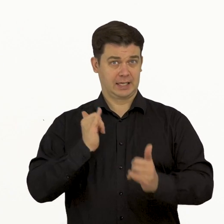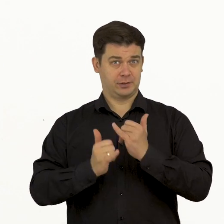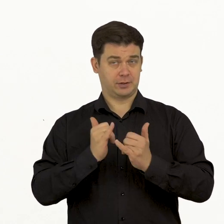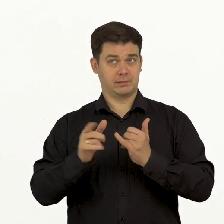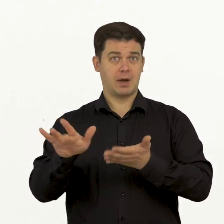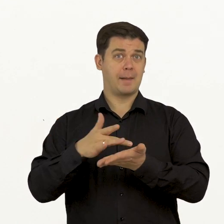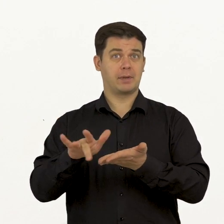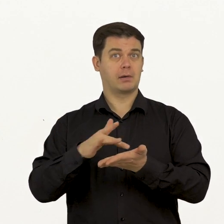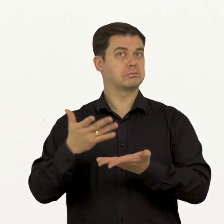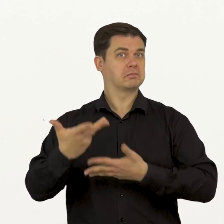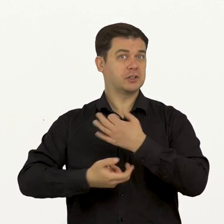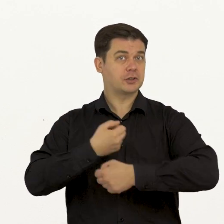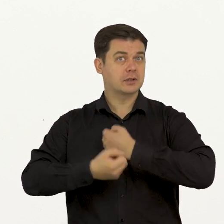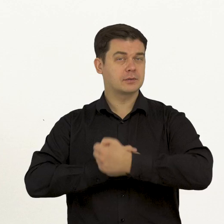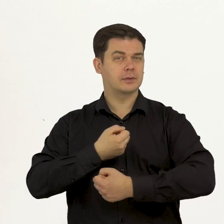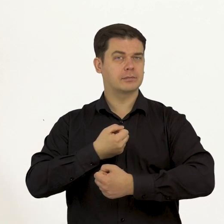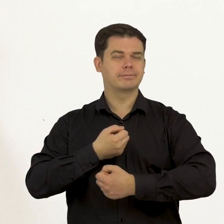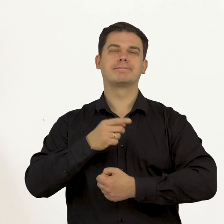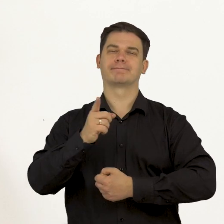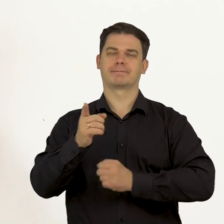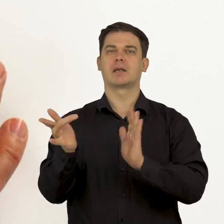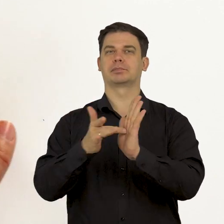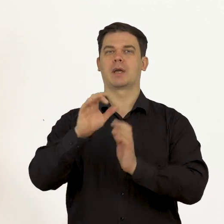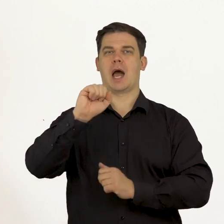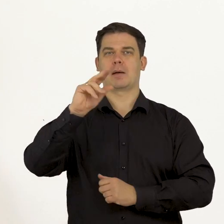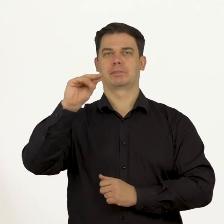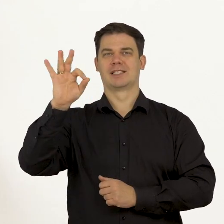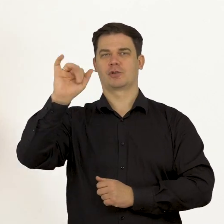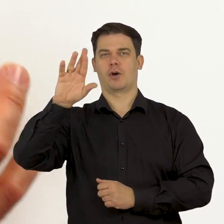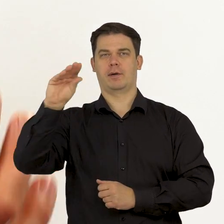Jeśli jakaś aplikacja nie zainstalowała się, wejdź do App Store.